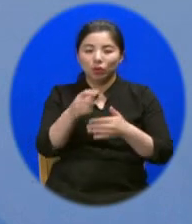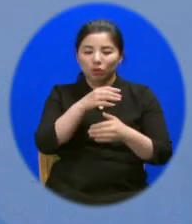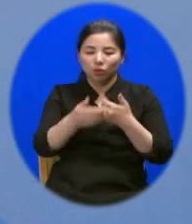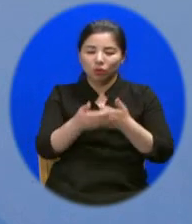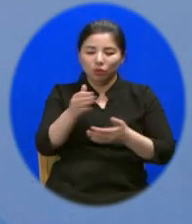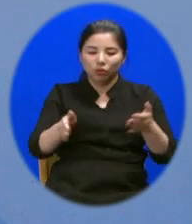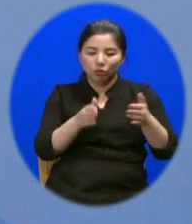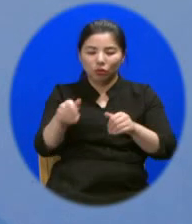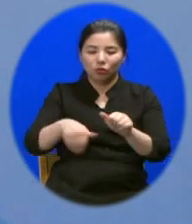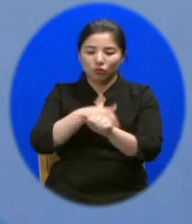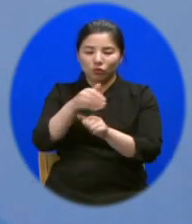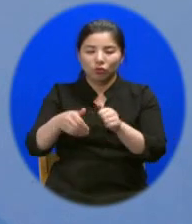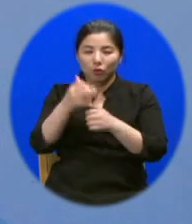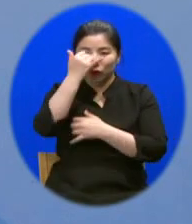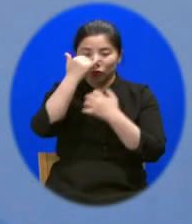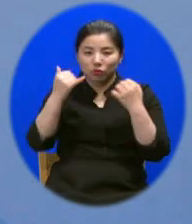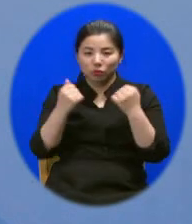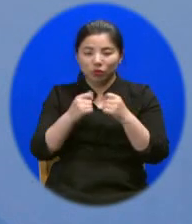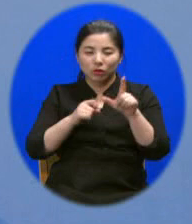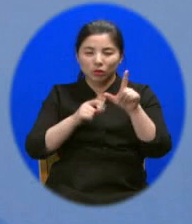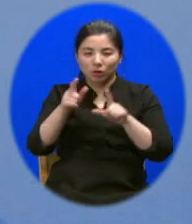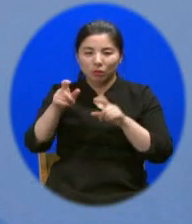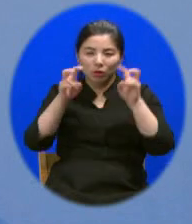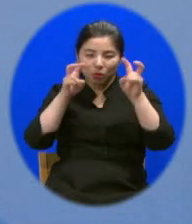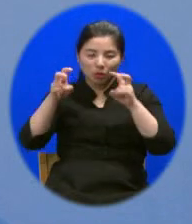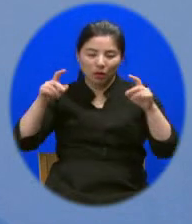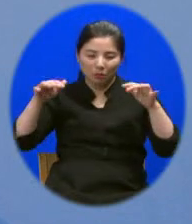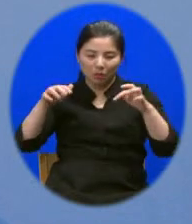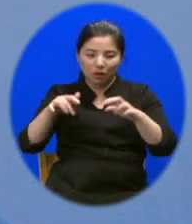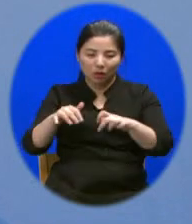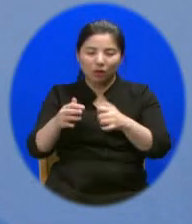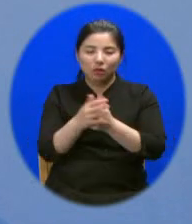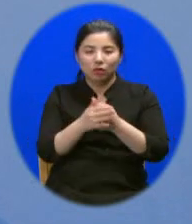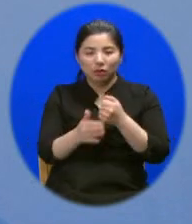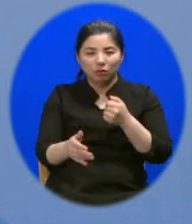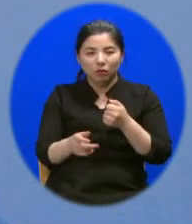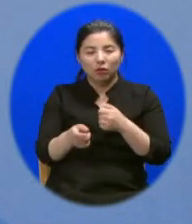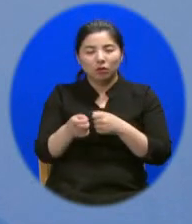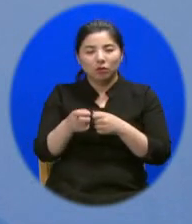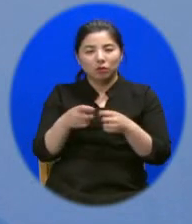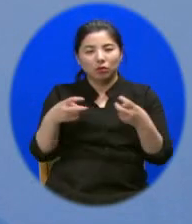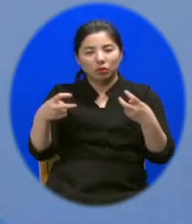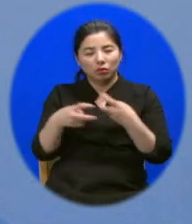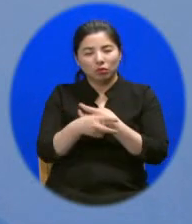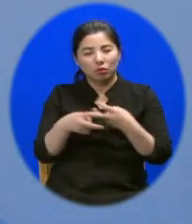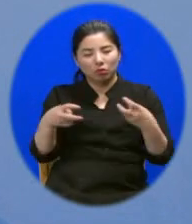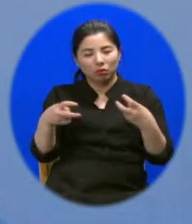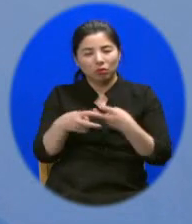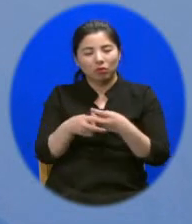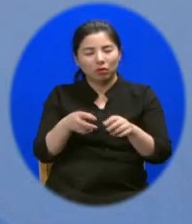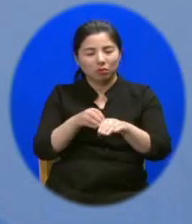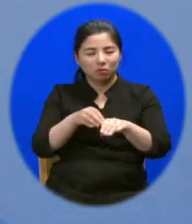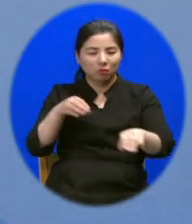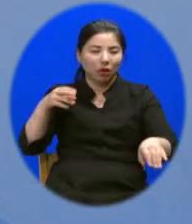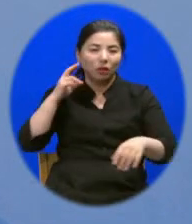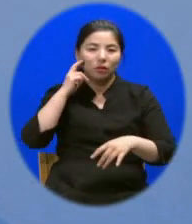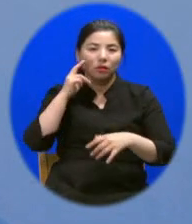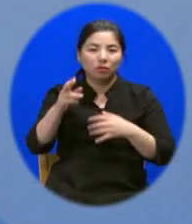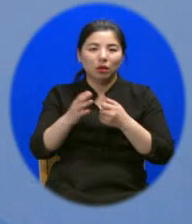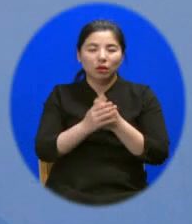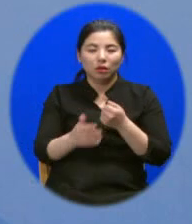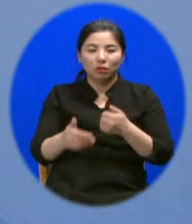주변에 너 충청북도에 대부분의 기업이 몰려 있기 때문에 에조 교통 정체 현상이 매우 심해서 이 부분을